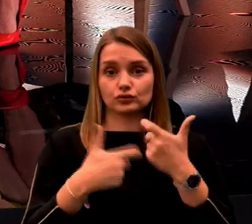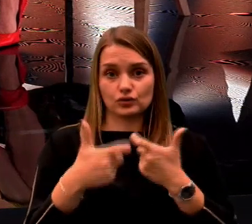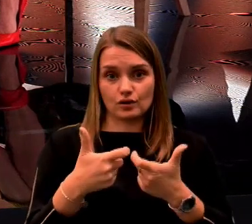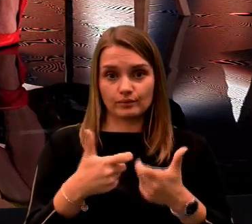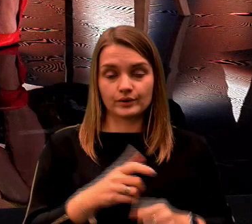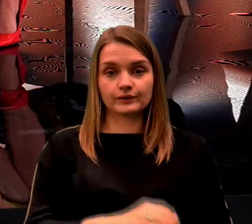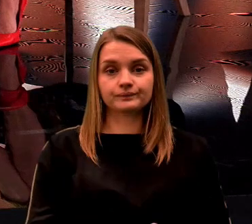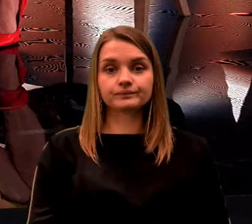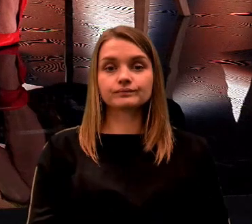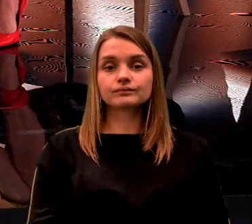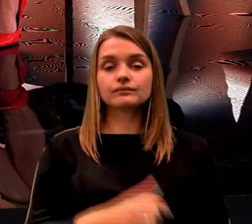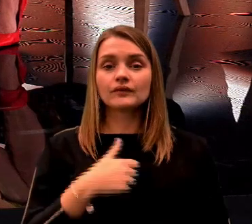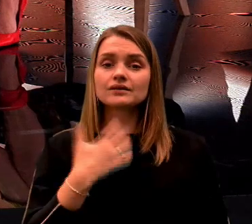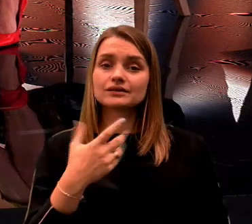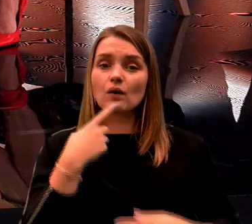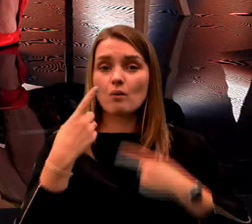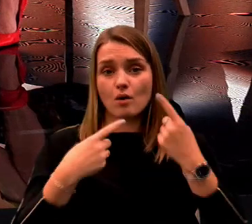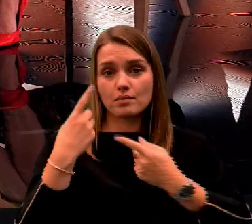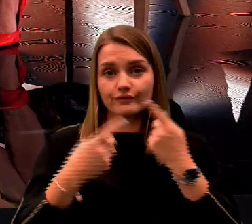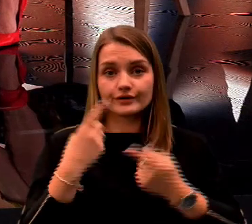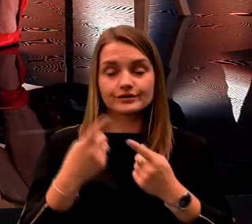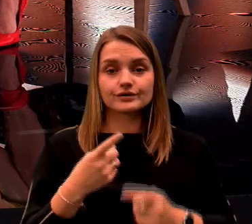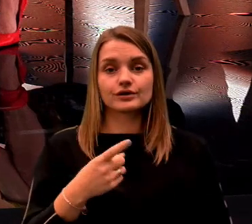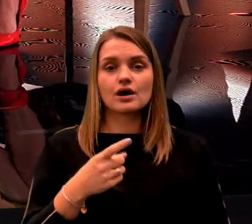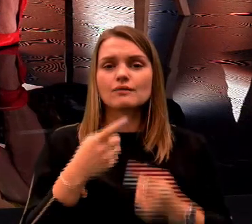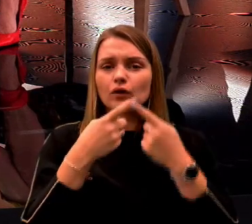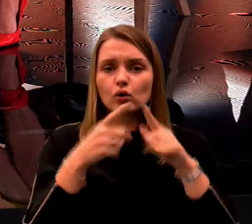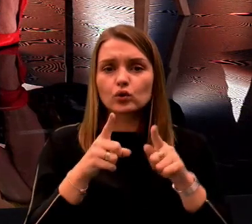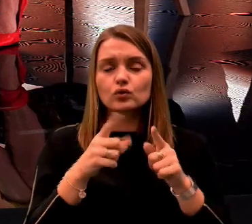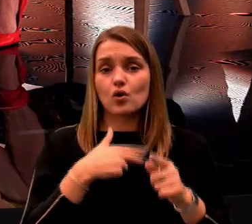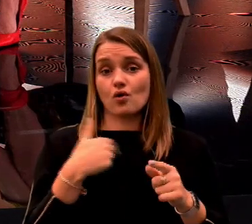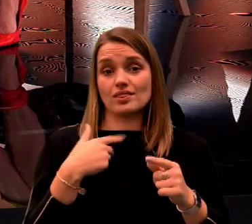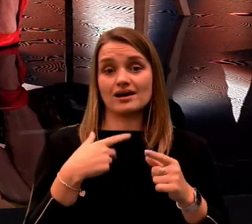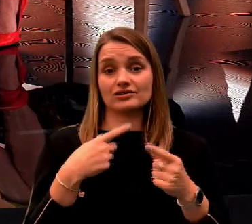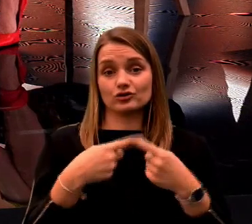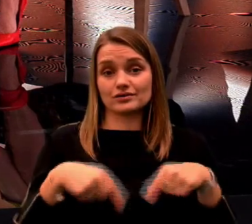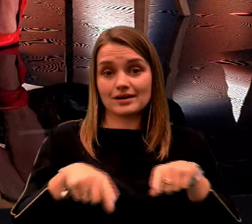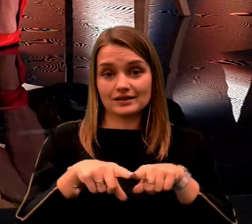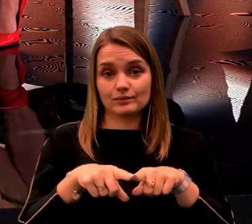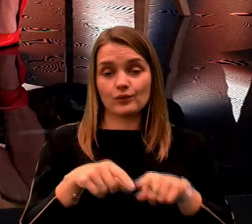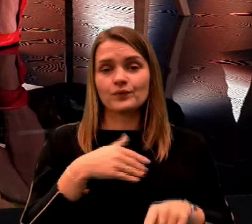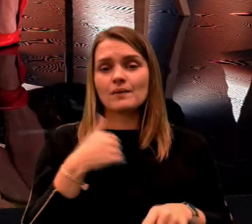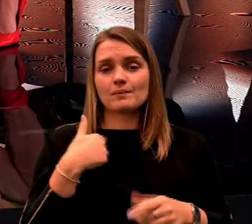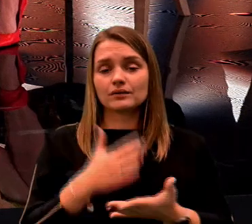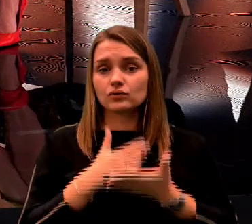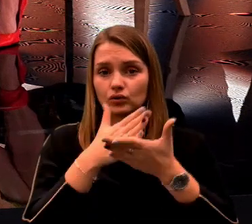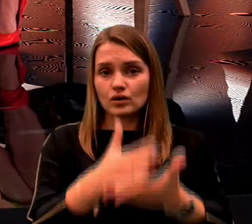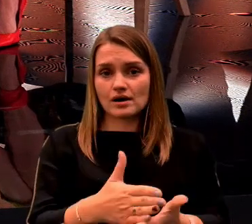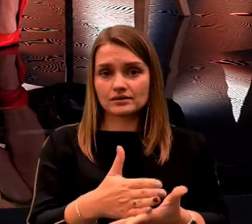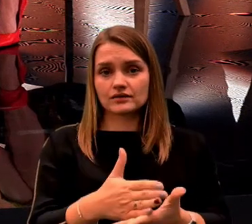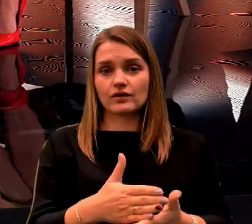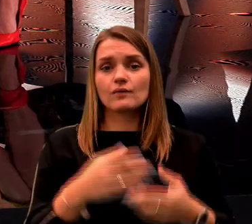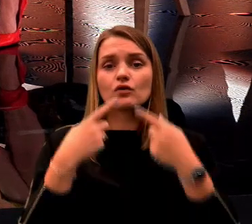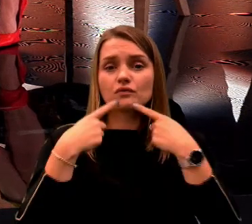dużej skali, to chciałbym opowiedzieć naprawdę krótko o naszym zespole. My się zajmujemy doradztwem w dziedzinie